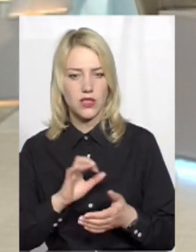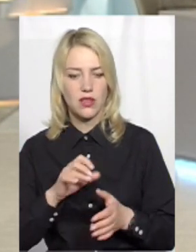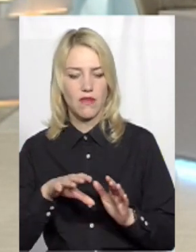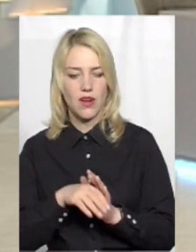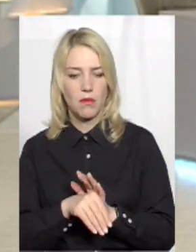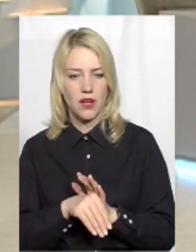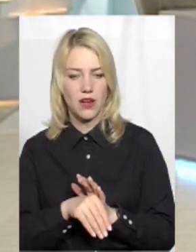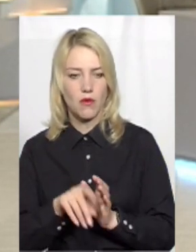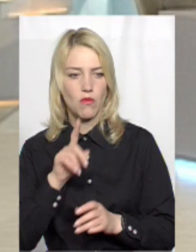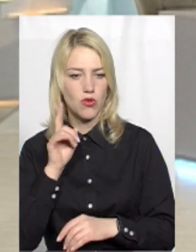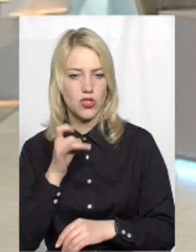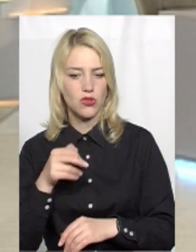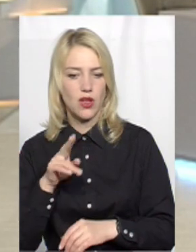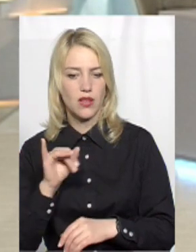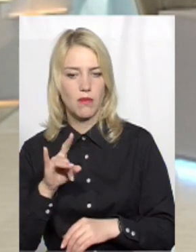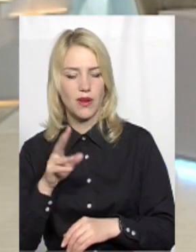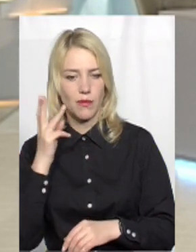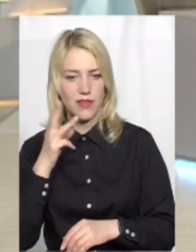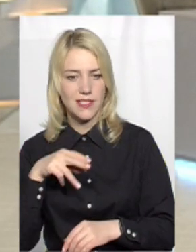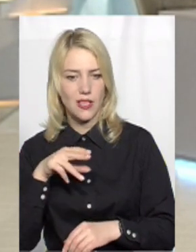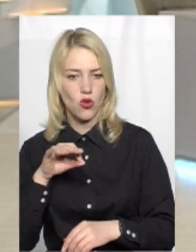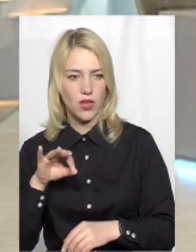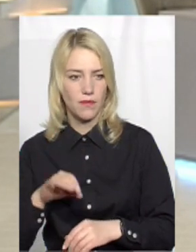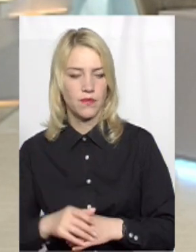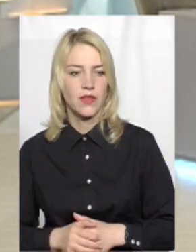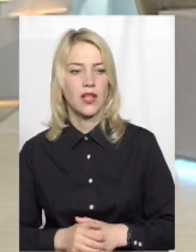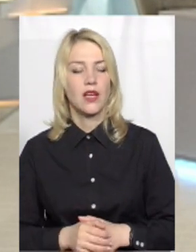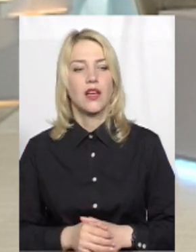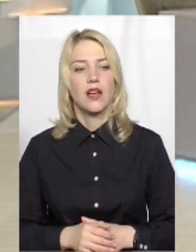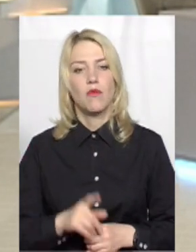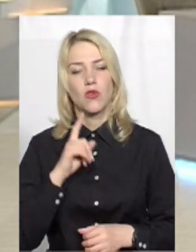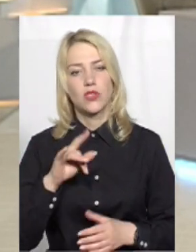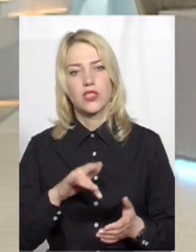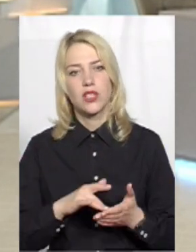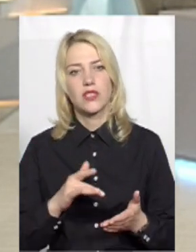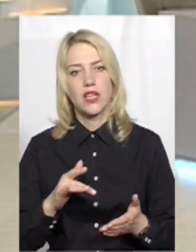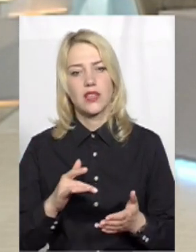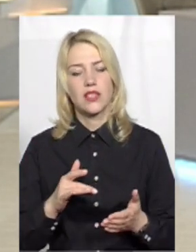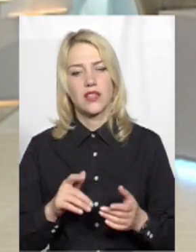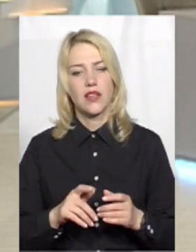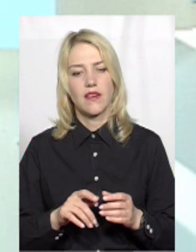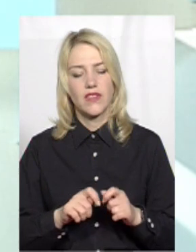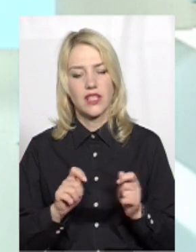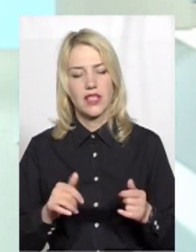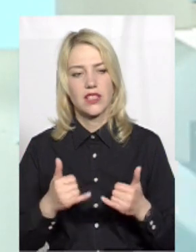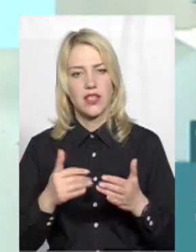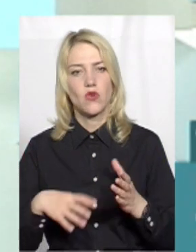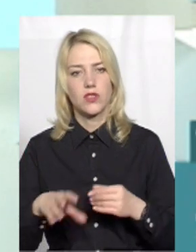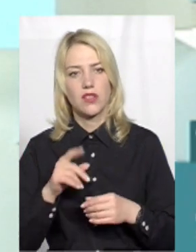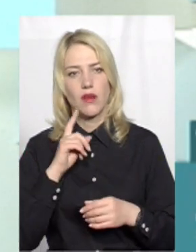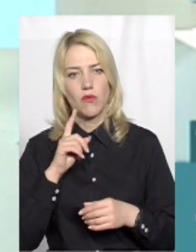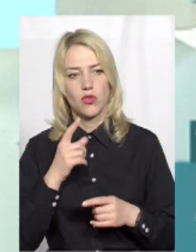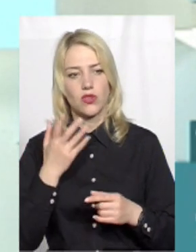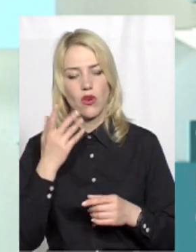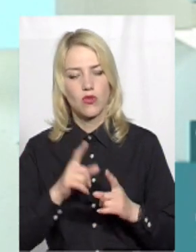вже молодіжної ради при Хмельницькій ОДА? Ну, в першу чергу, молодіжний центр відкритий для усієї молоді, особливо, коли